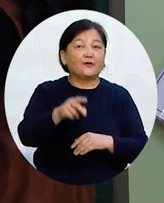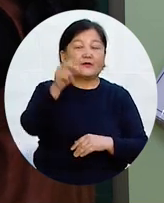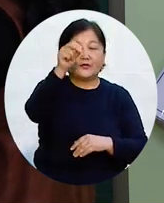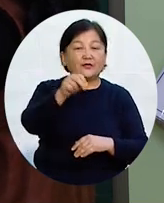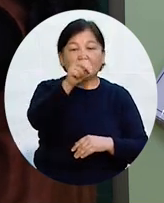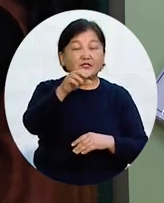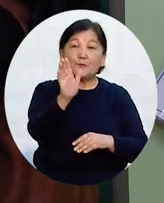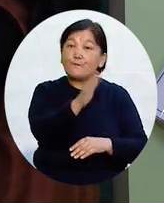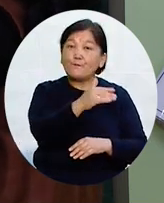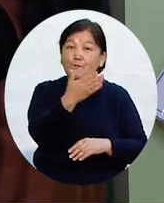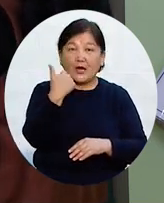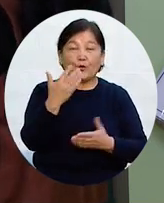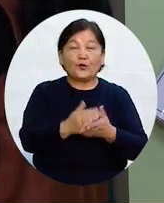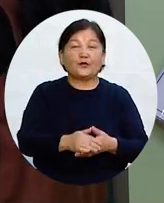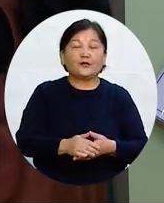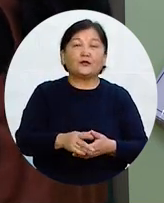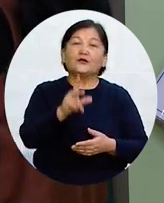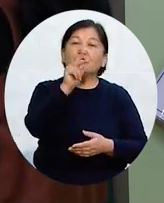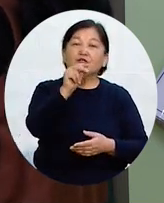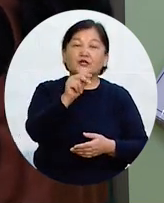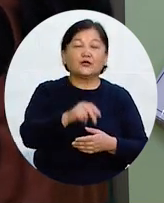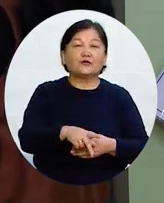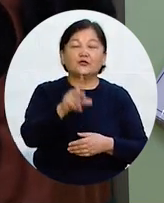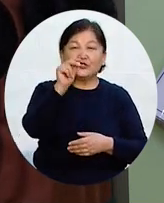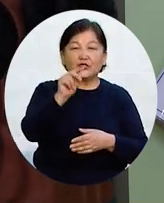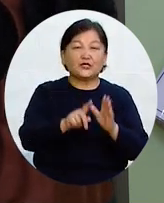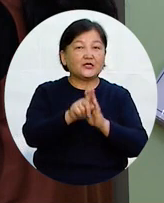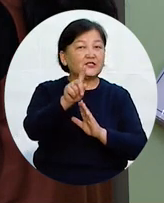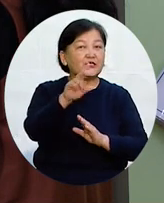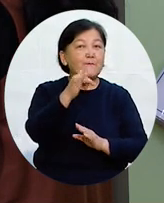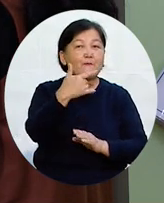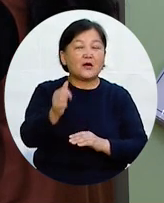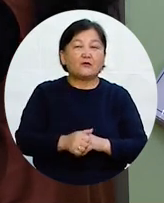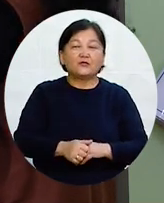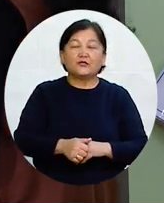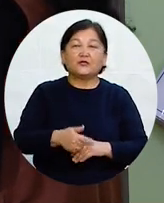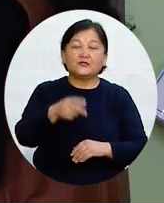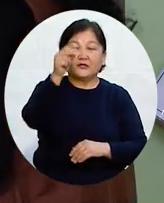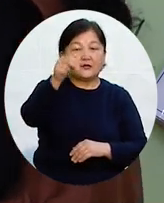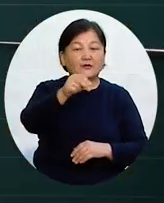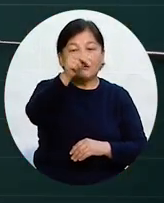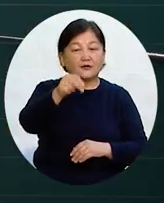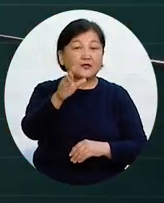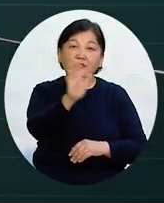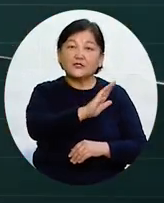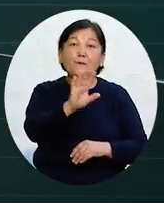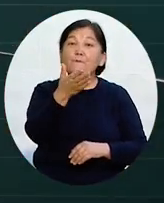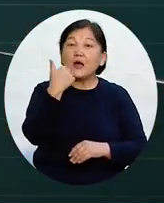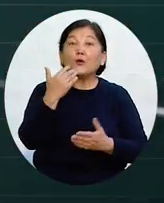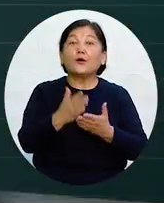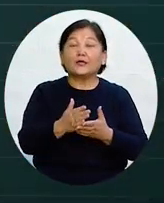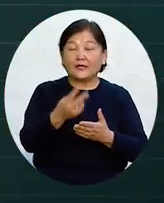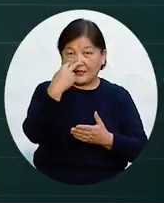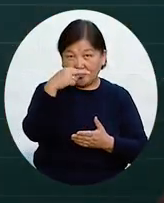жиргэлээгүй. За, ч нөхцөлийг залгахад мөн ч үсгээр эхэлсэн байгаа учраас гэдэс жиргэлээгүй юм байна гэдэг дүрмийг энэ жишээн дээр ойлгож авсан